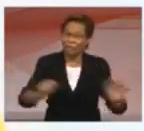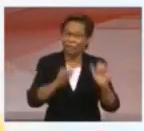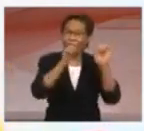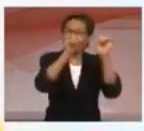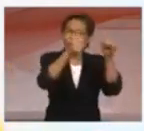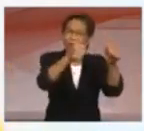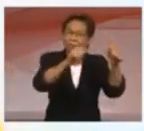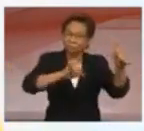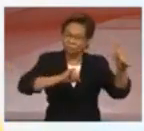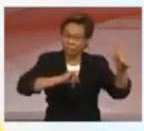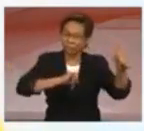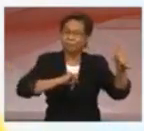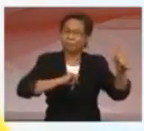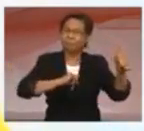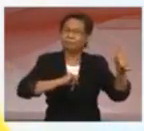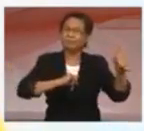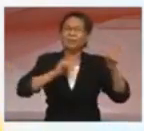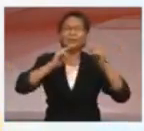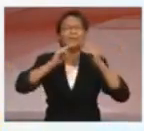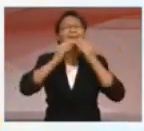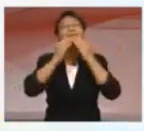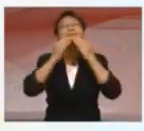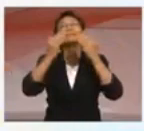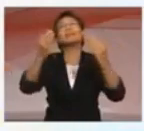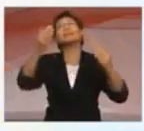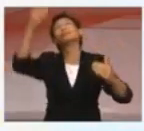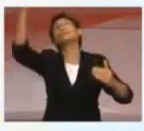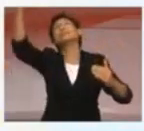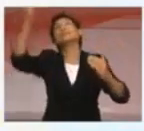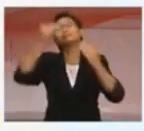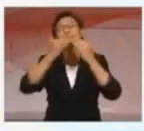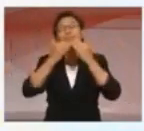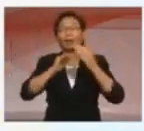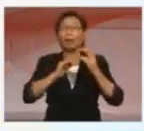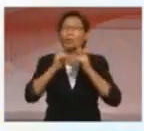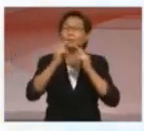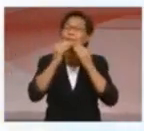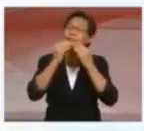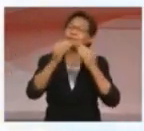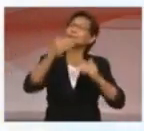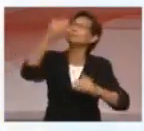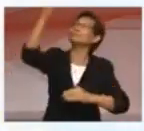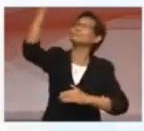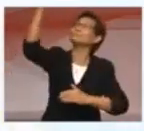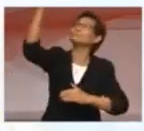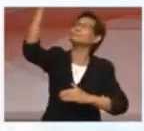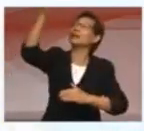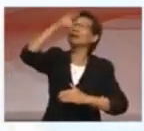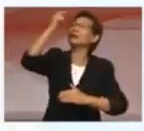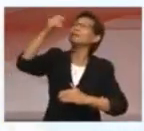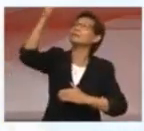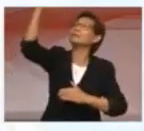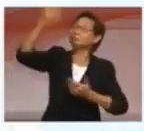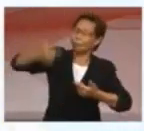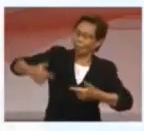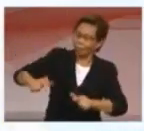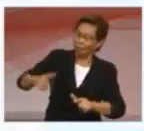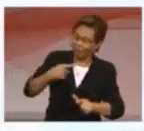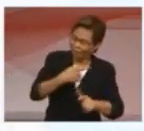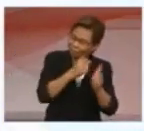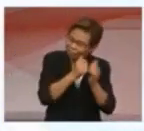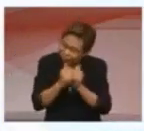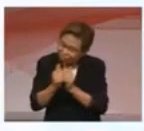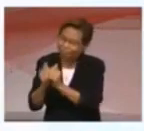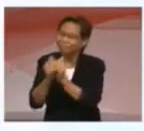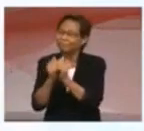dahulu saya mengucapkan syukur kehadirat Allah Subhanahu Wa Taala kerana dengan izinnya dapat kita